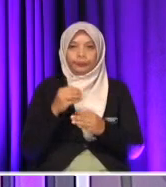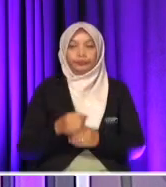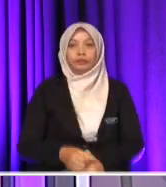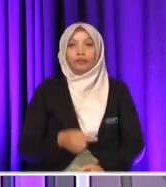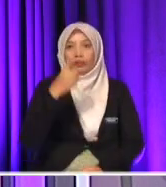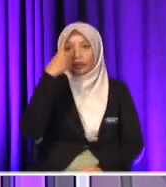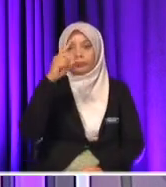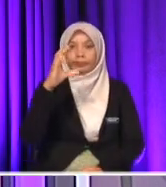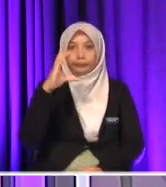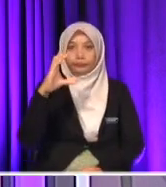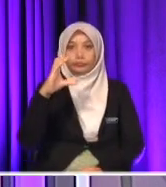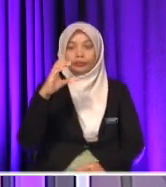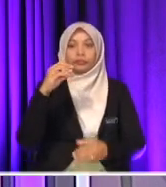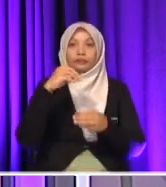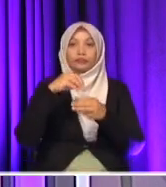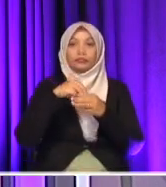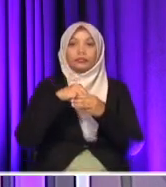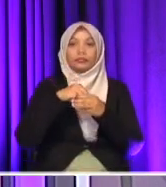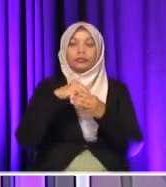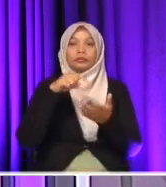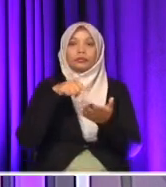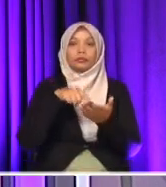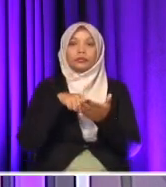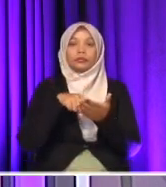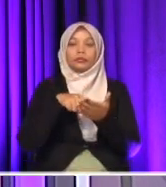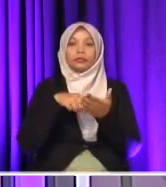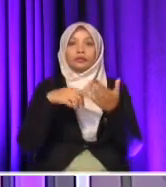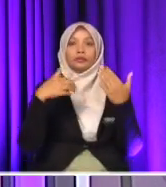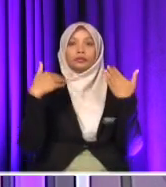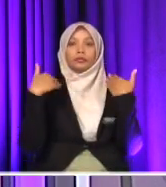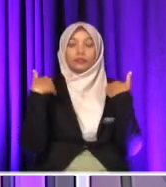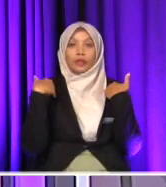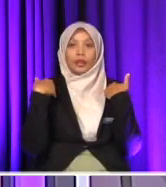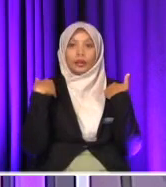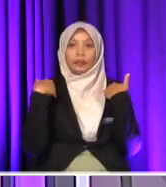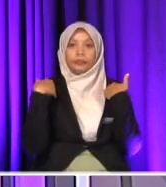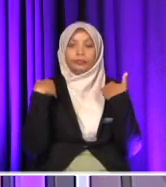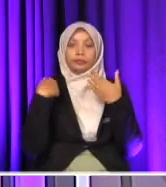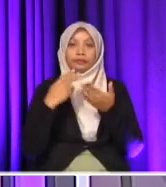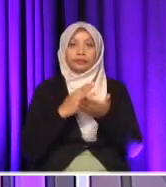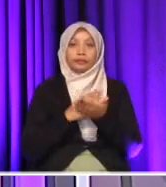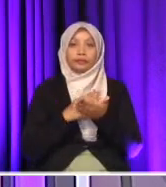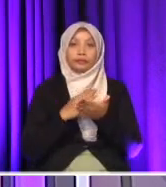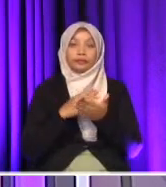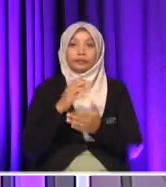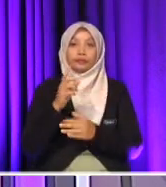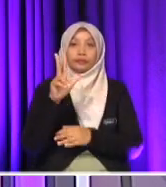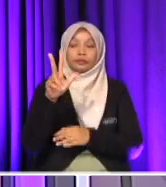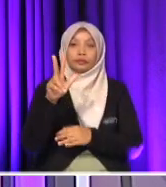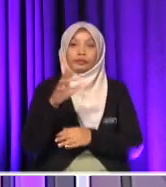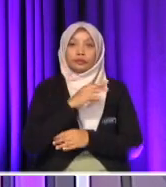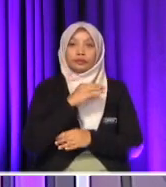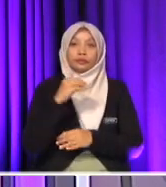sini, okey, dia punya galangan dia untuk C adalah negatif 3, Okey, untuk nombor nyata ni dan